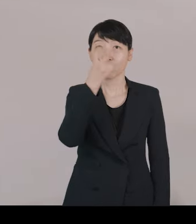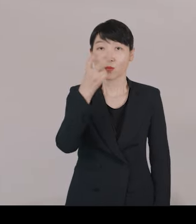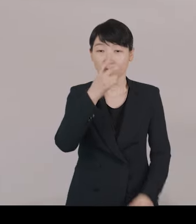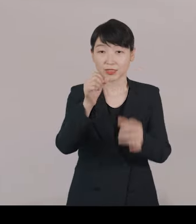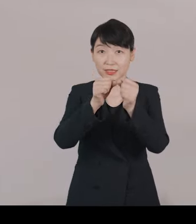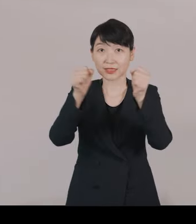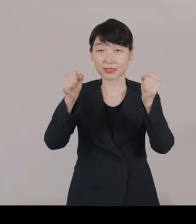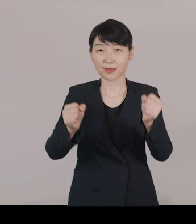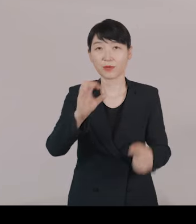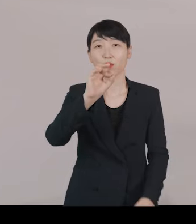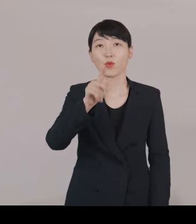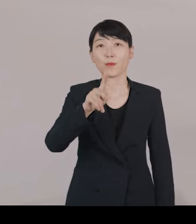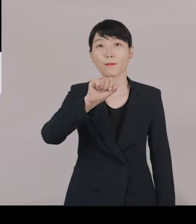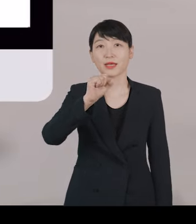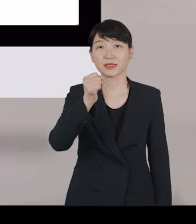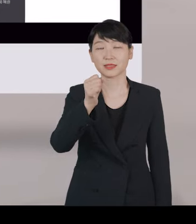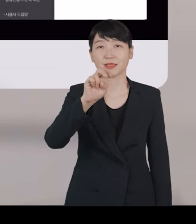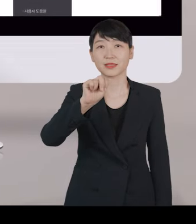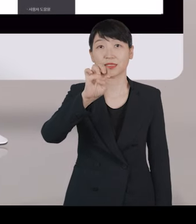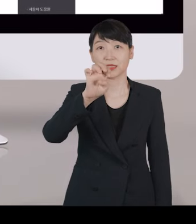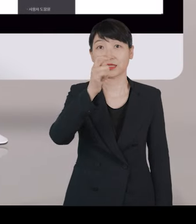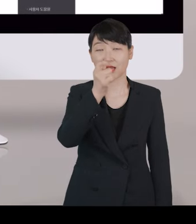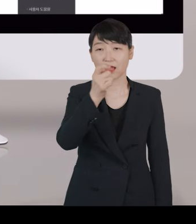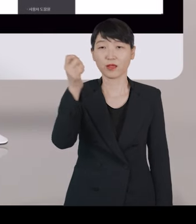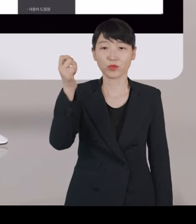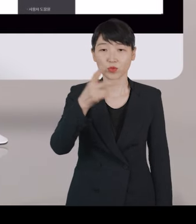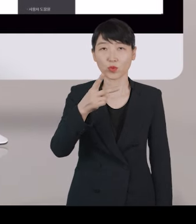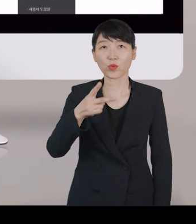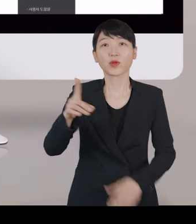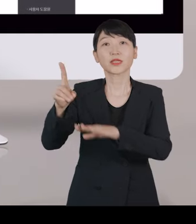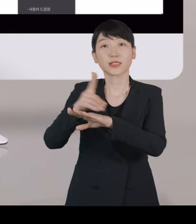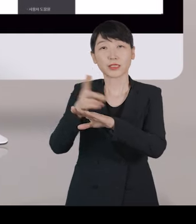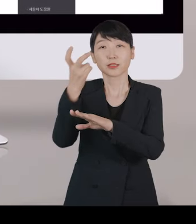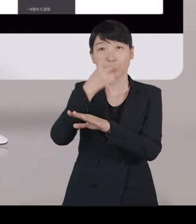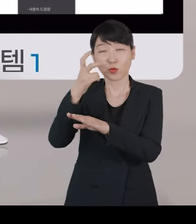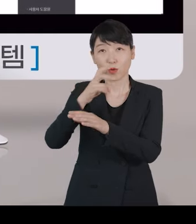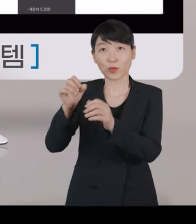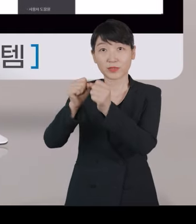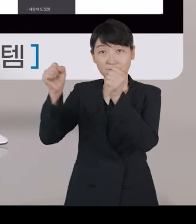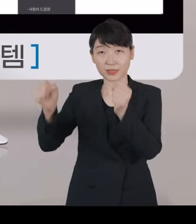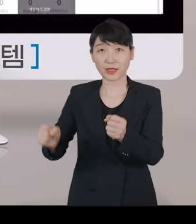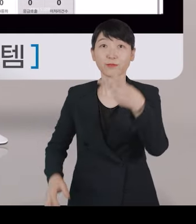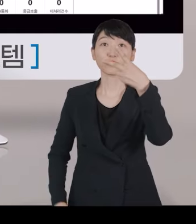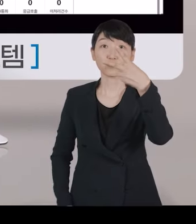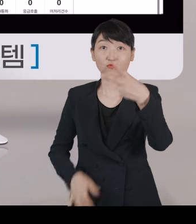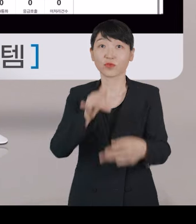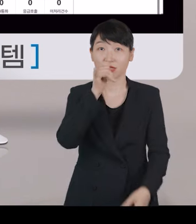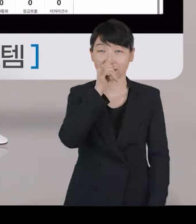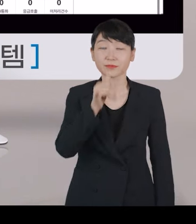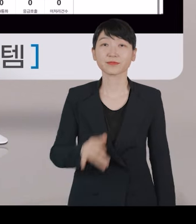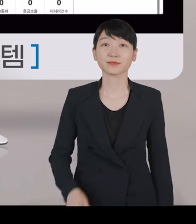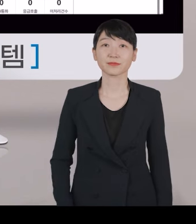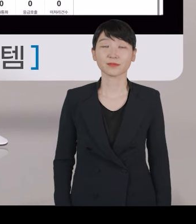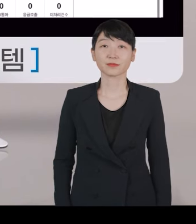모니터링 시스템은 오파스넷 사이트 또는 디지털 돌봄 시스템으로 접속해 확인하실 수